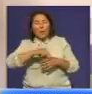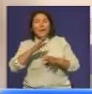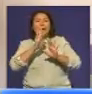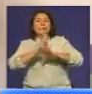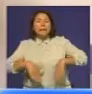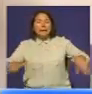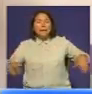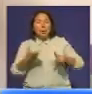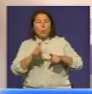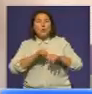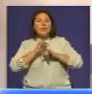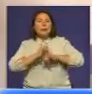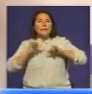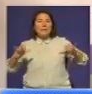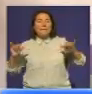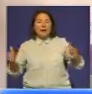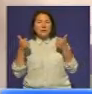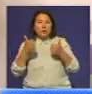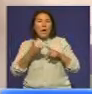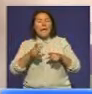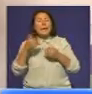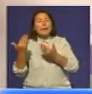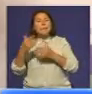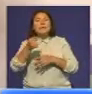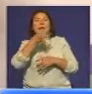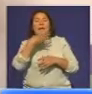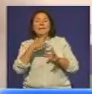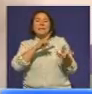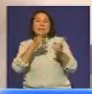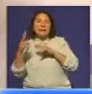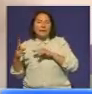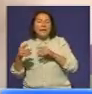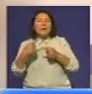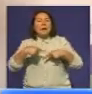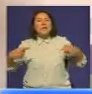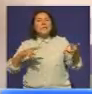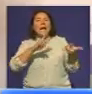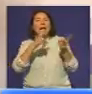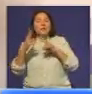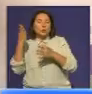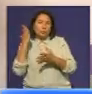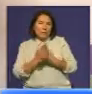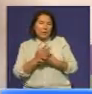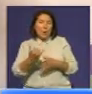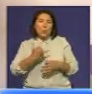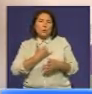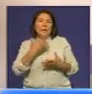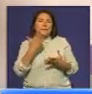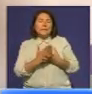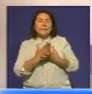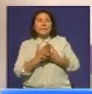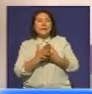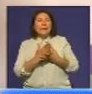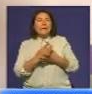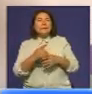Дети физически развиваются, им нравится танцевать. У нас разные костюмы, у нас разные постановки, у нас устраиваются